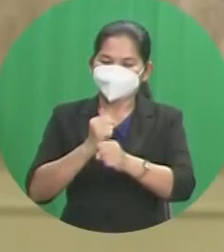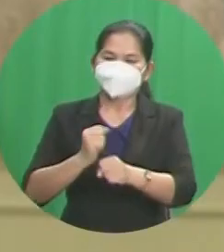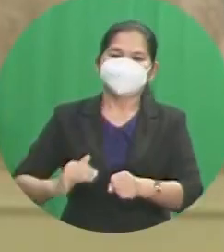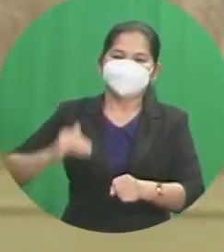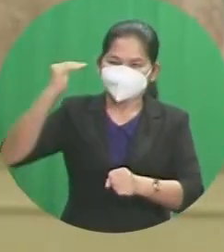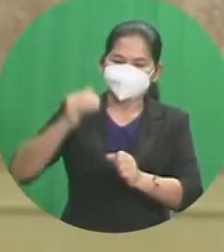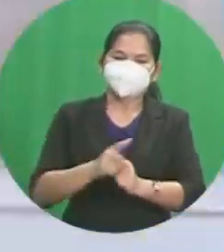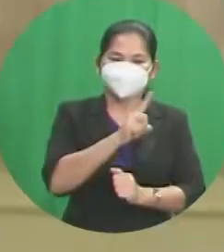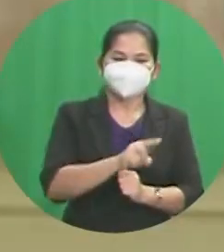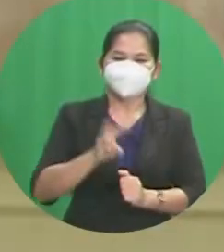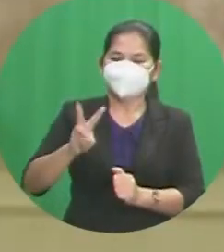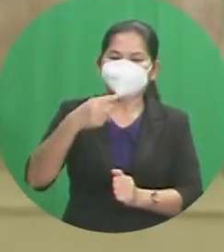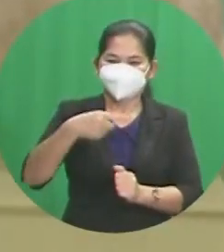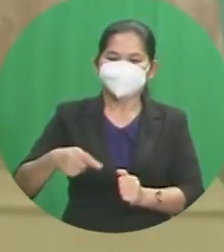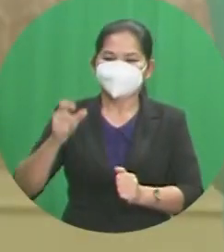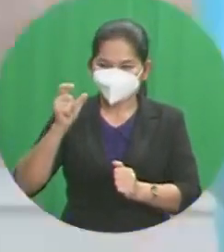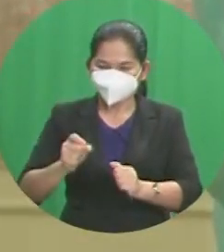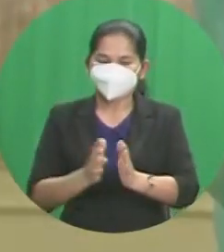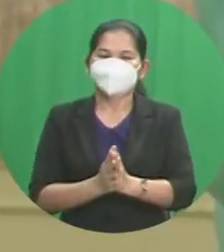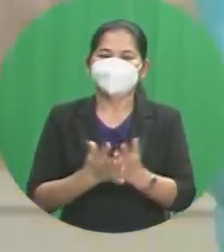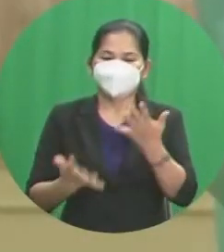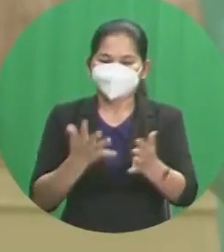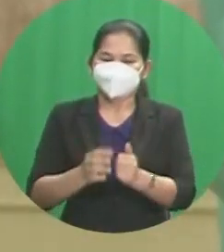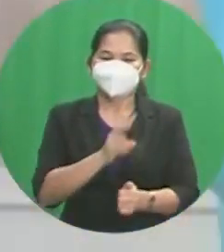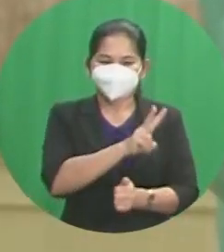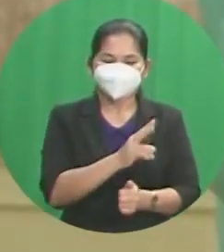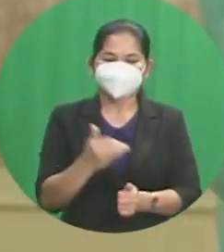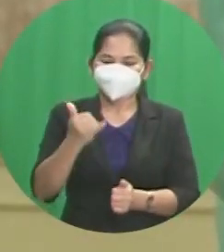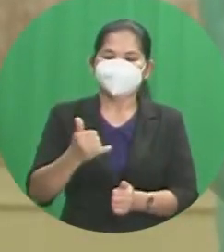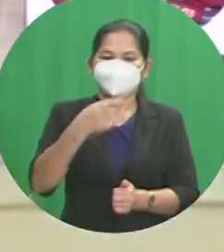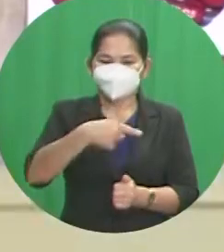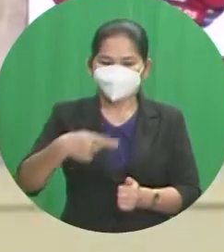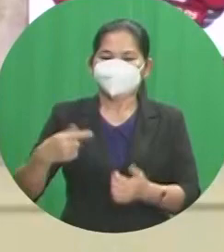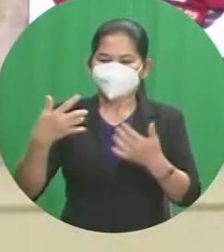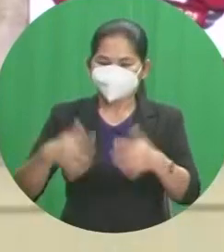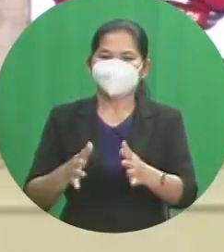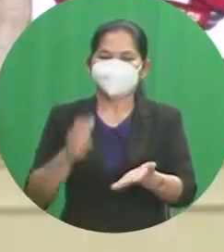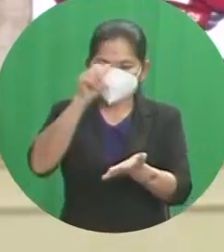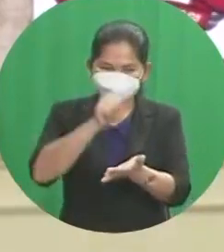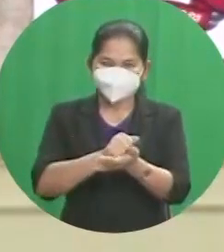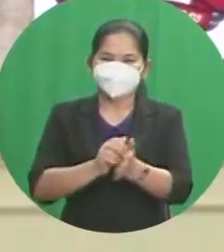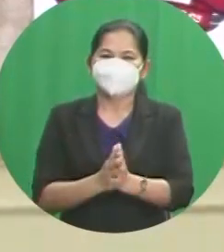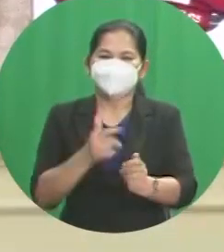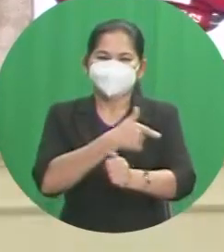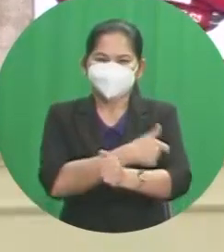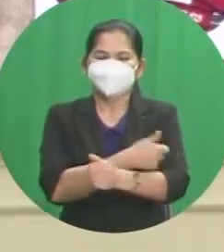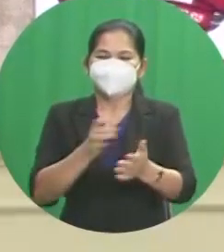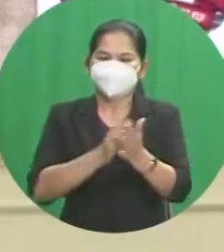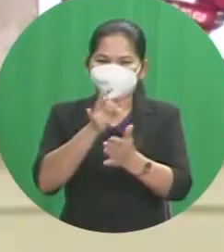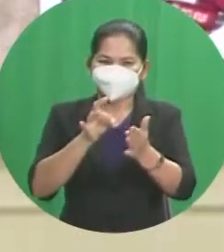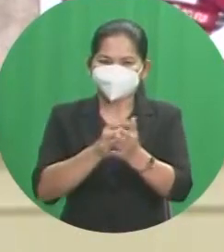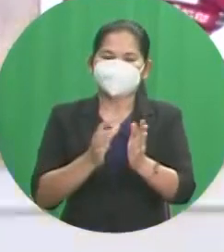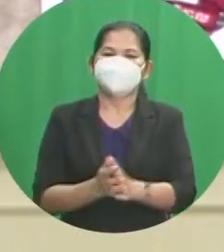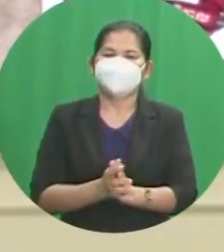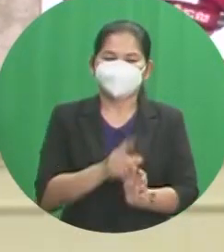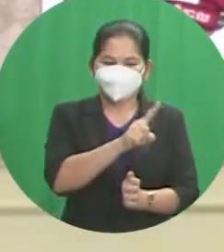ងទៅប្រមាណ13លាននាក់ត្រូវនឹងវ៉ាក់សាំងប្រមាណ26លានដូសកម្ពុជានឹងសម្រេចការចាក់វ៉ាក់សាំងជូនប្រជាពលរដ្ឋ